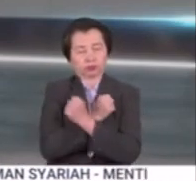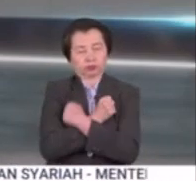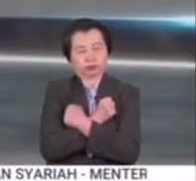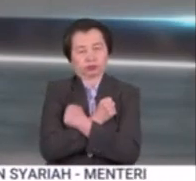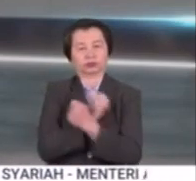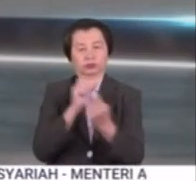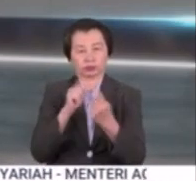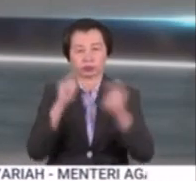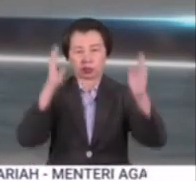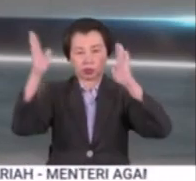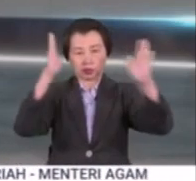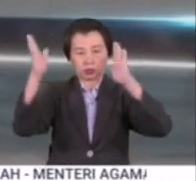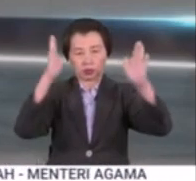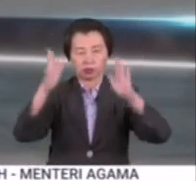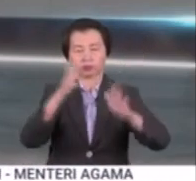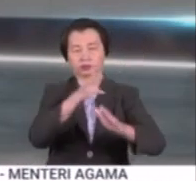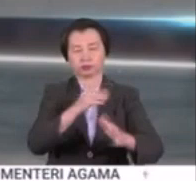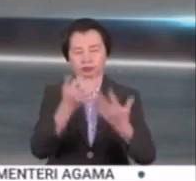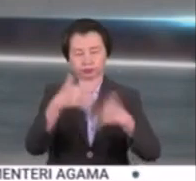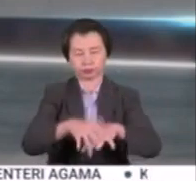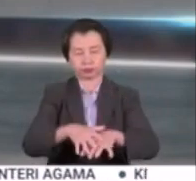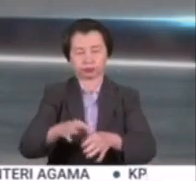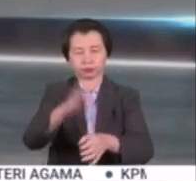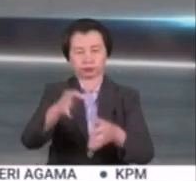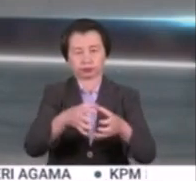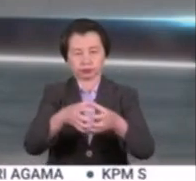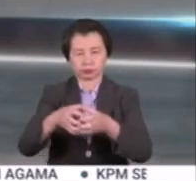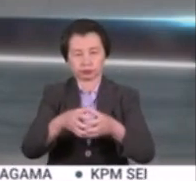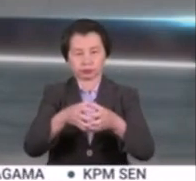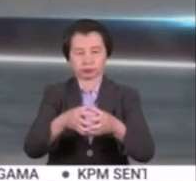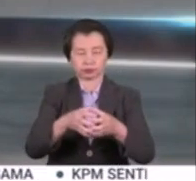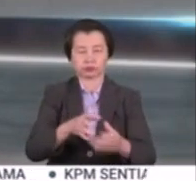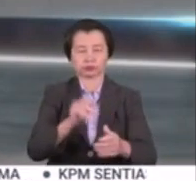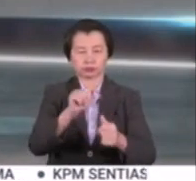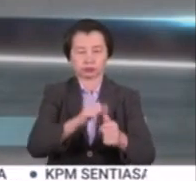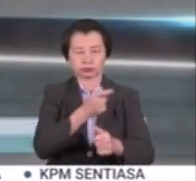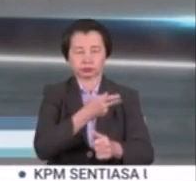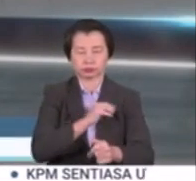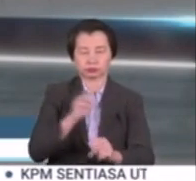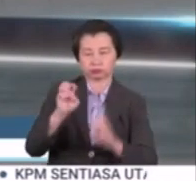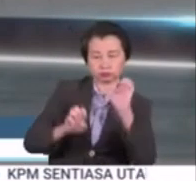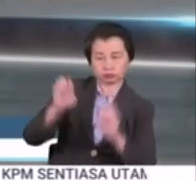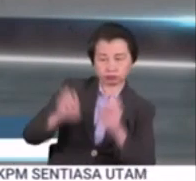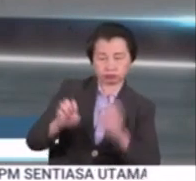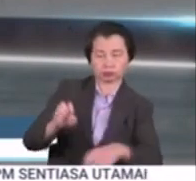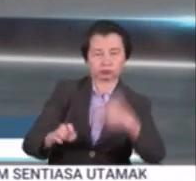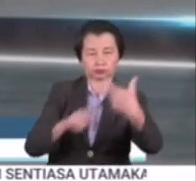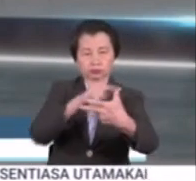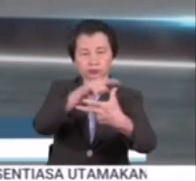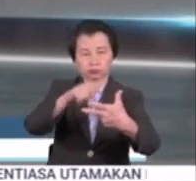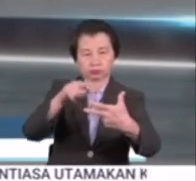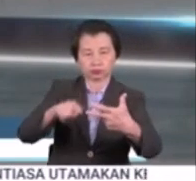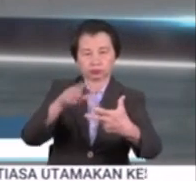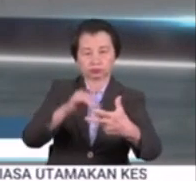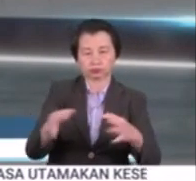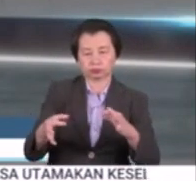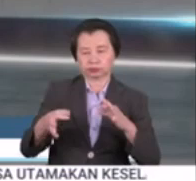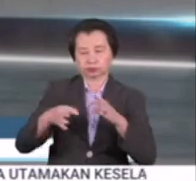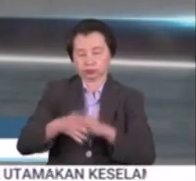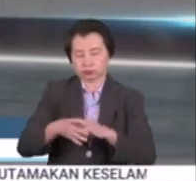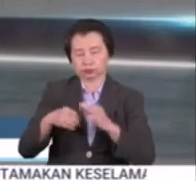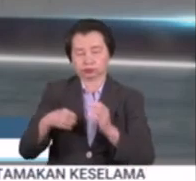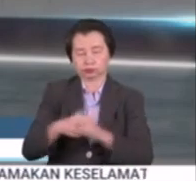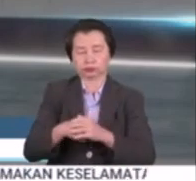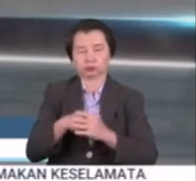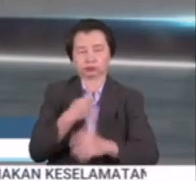patriotik kepada negara selain terapkan Semangat berpasukan setiap Kementerian akan dinilai berdasarkan 3 aspek yang digabung dalam